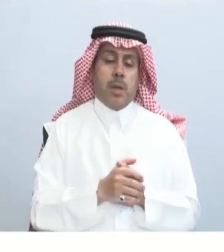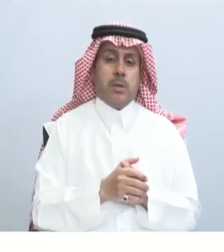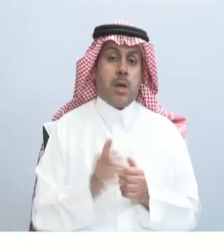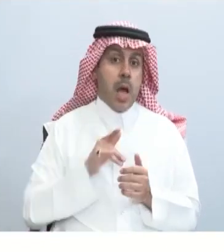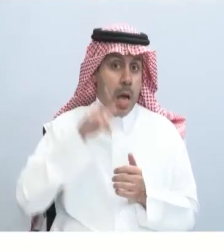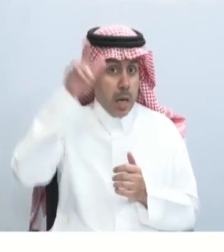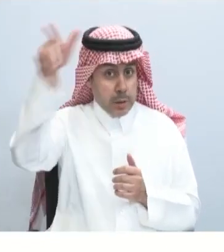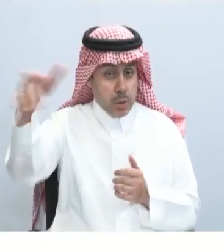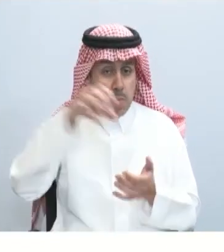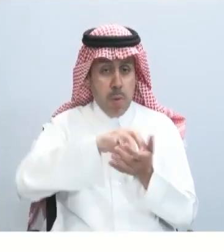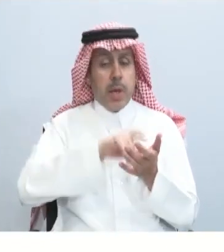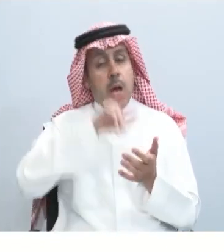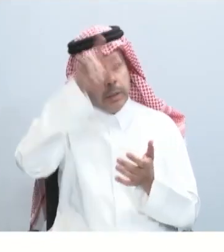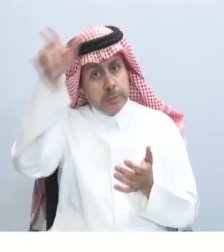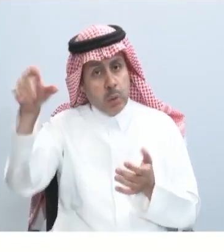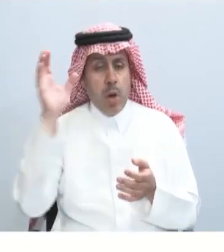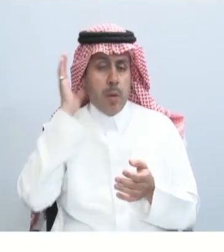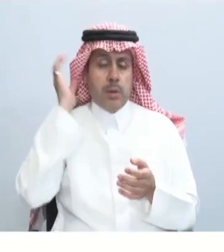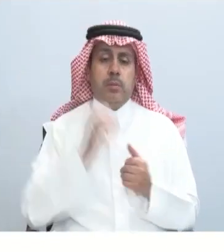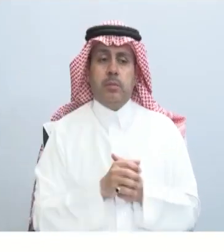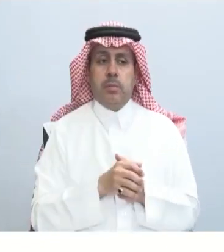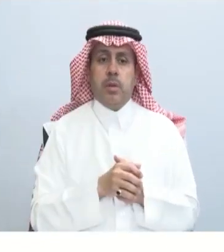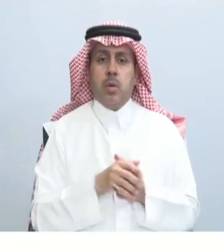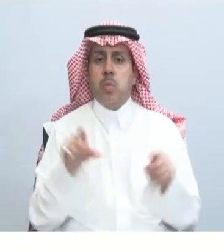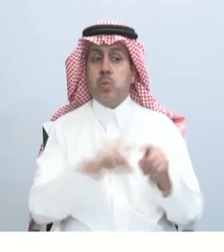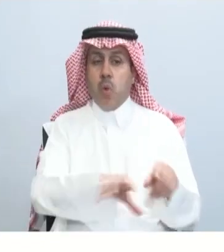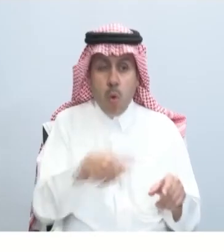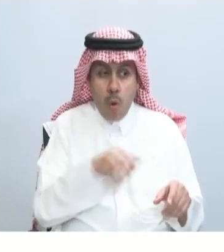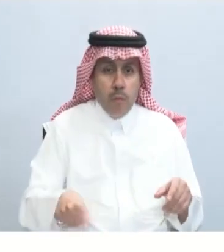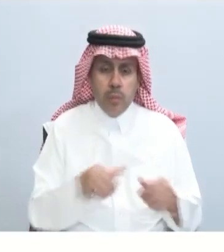هاجروا من مكه المكرمه الى المدينه